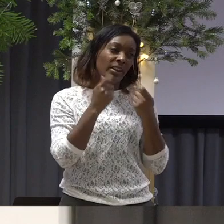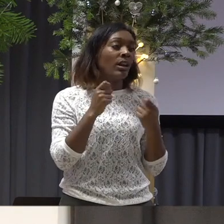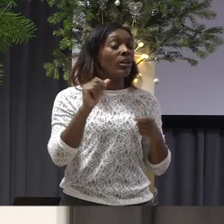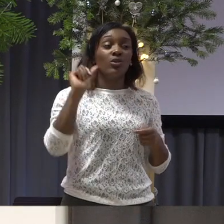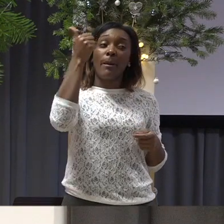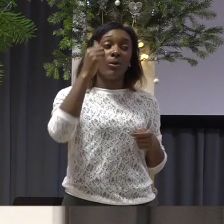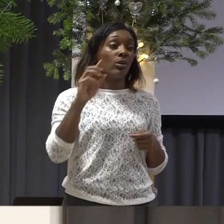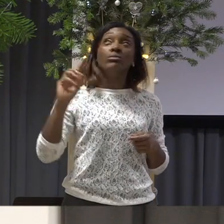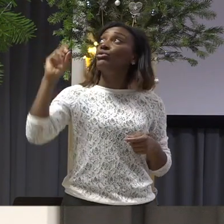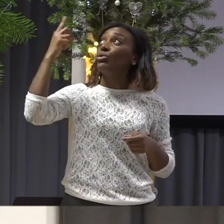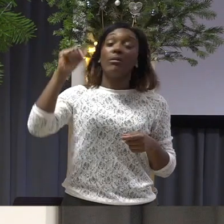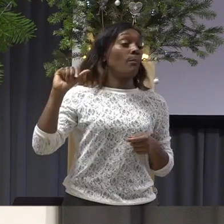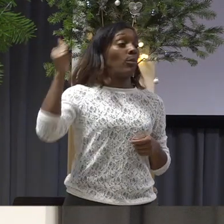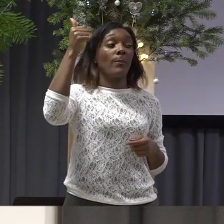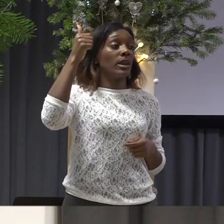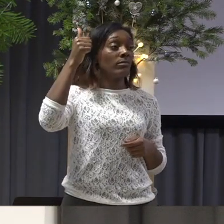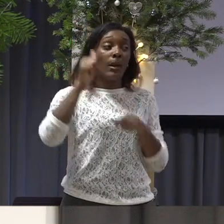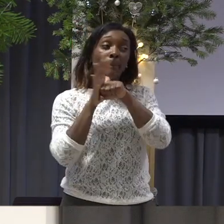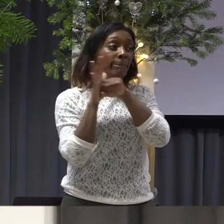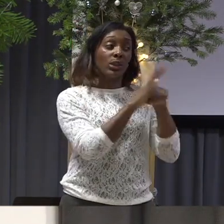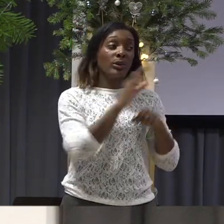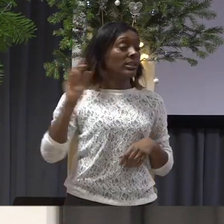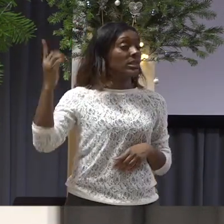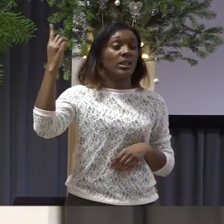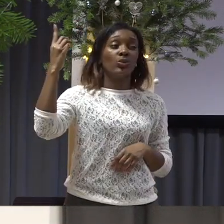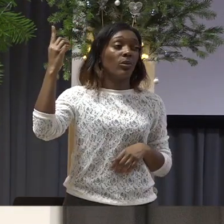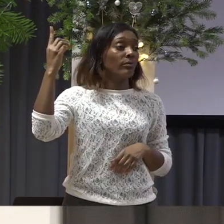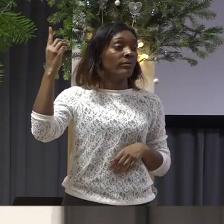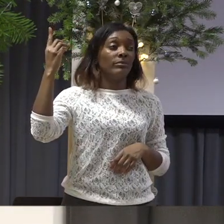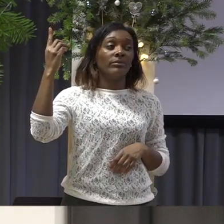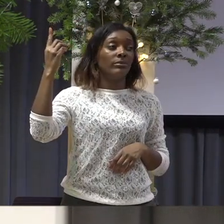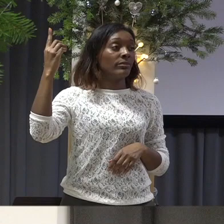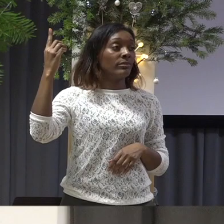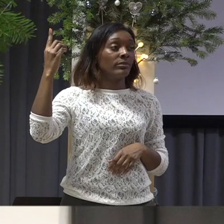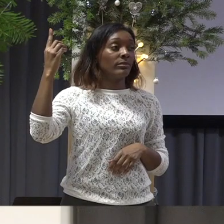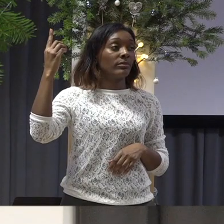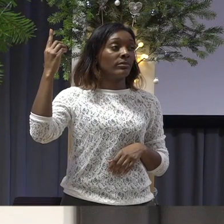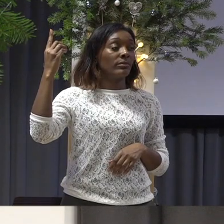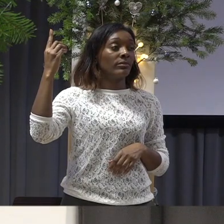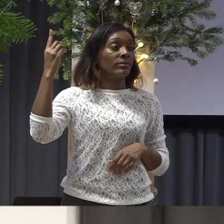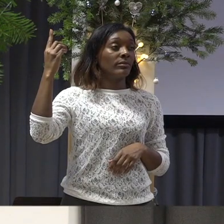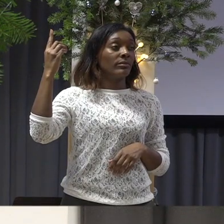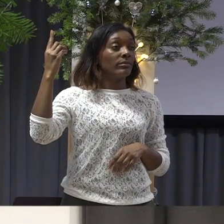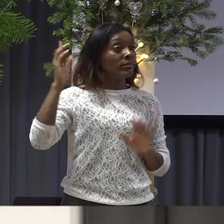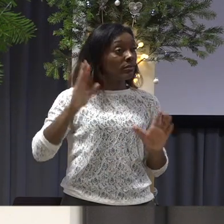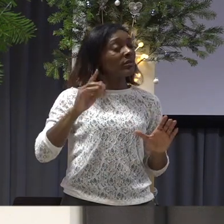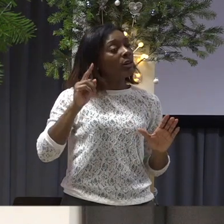Dieu. Amen. La priorité, c'est Dieu. Je ne suis pas en train de dire que devenons tous des gens bizarres.